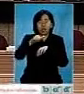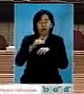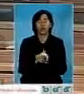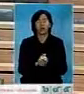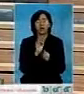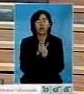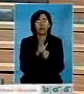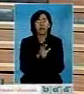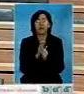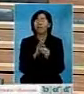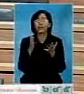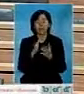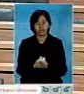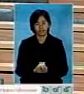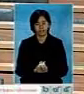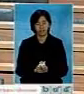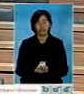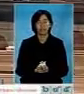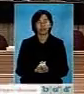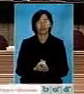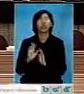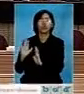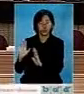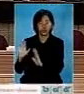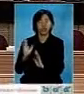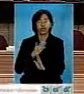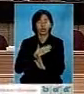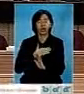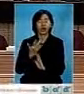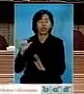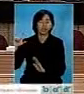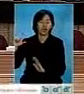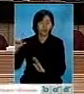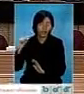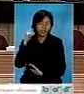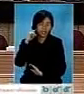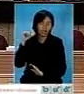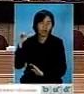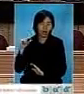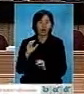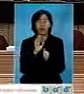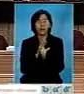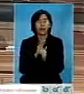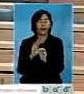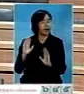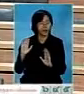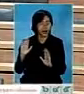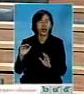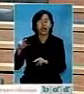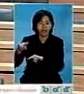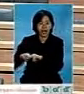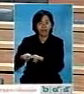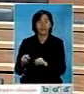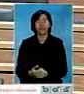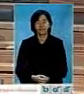ำลังใจไม่มีอะไรครับ เอาอย่างนี้เดี๋ยวใครไปดูแล้วก็ช่วยเอาเสียงให้มันลิง ครับเขามาให้กำลังใจเฉยๆครับไม่มีอะไรครับ นั่งลงครับนั่งลงครับท่านเกียรติศักดิ์ครับ